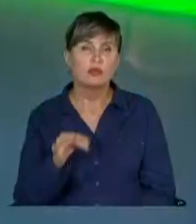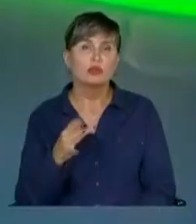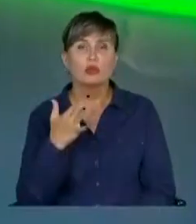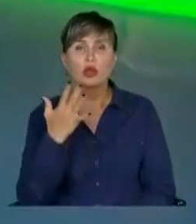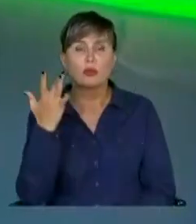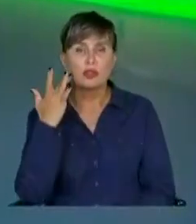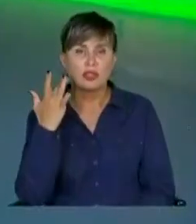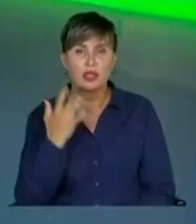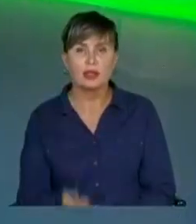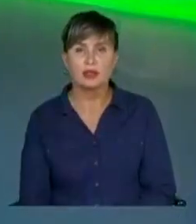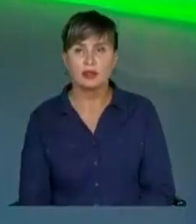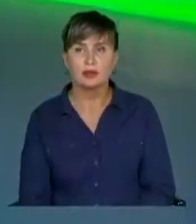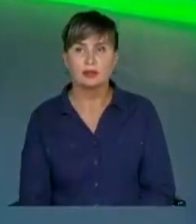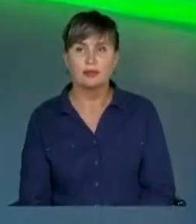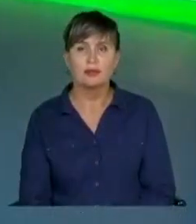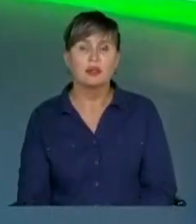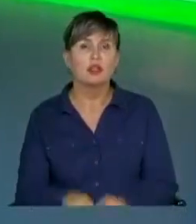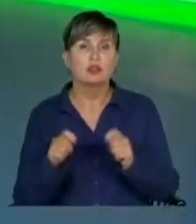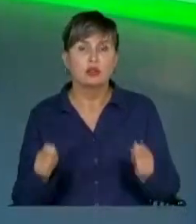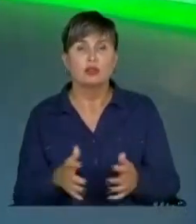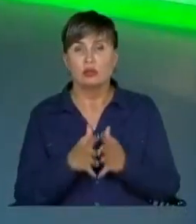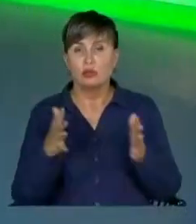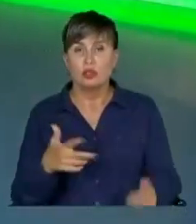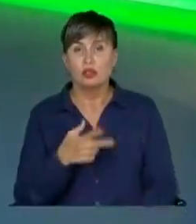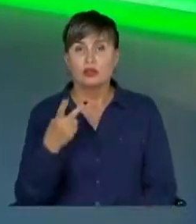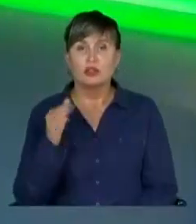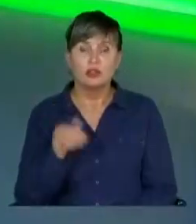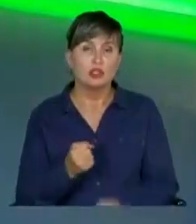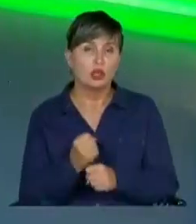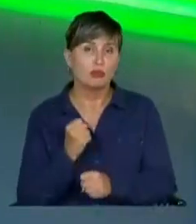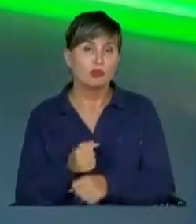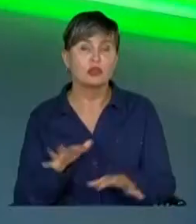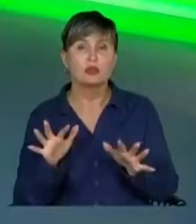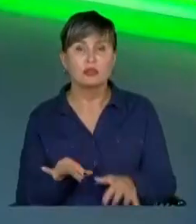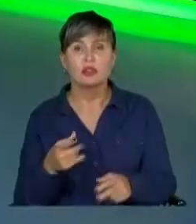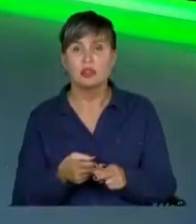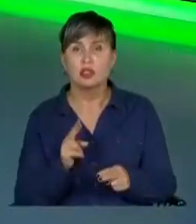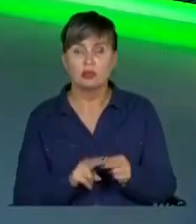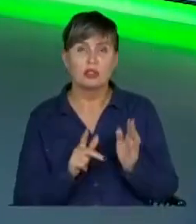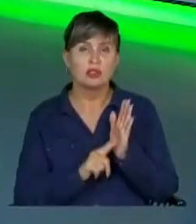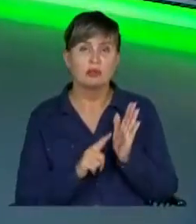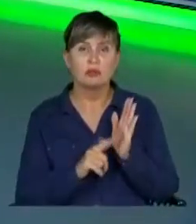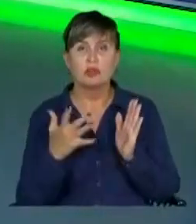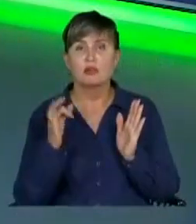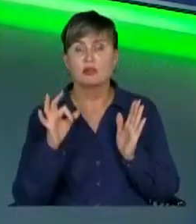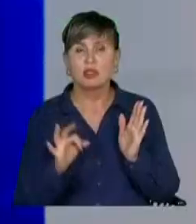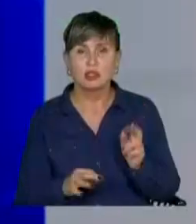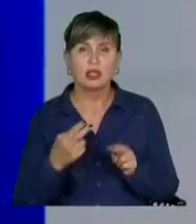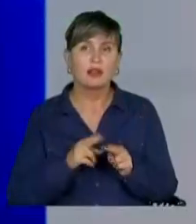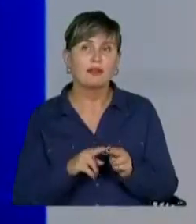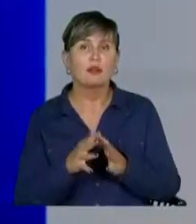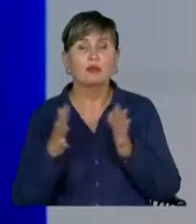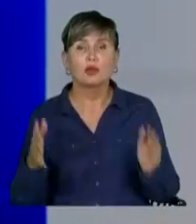постоянные? Создано более 32 тысяч рабочих мест, из которых 75% это